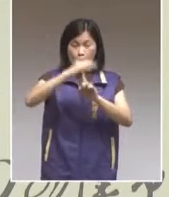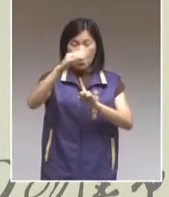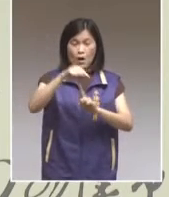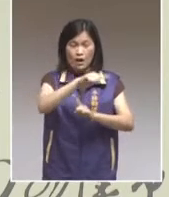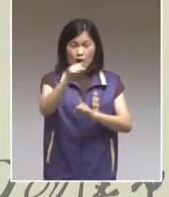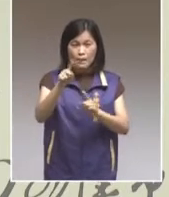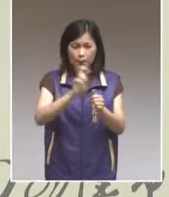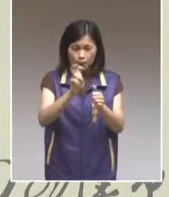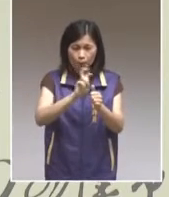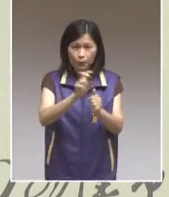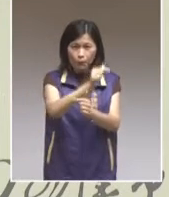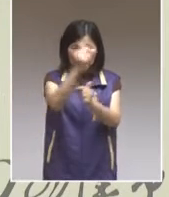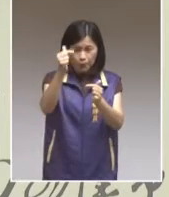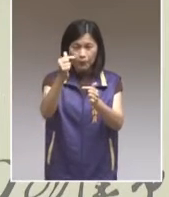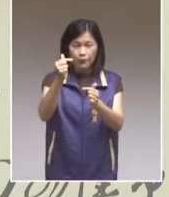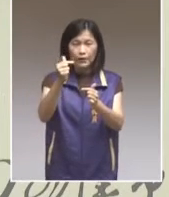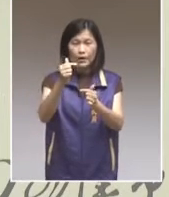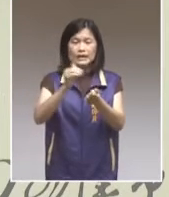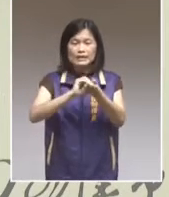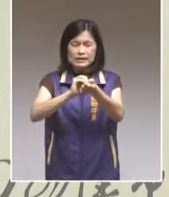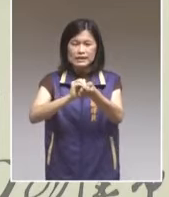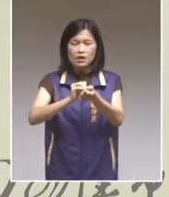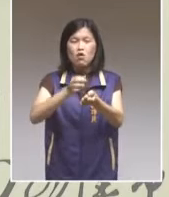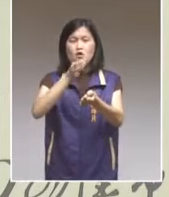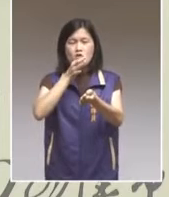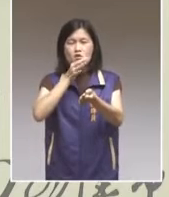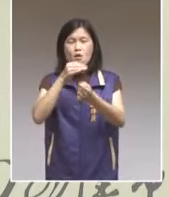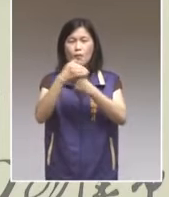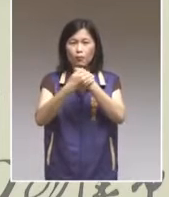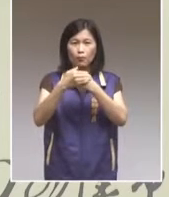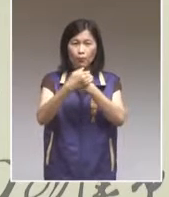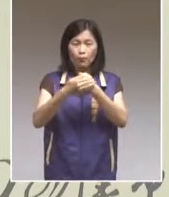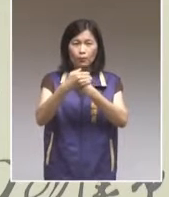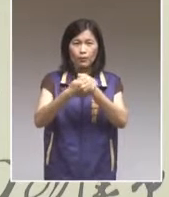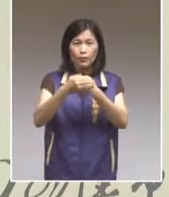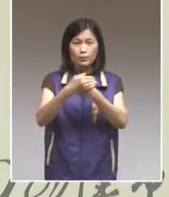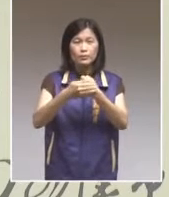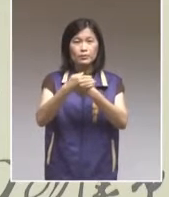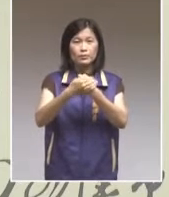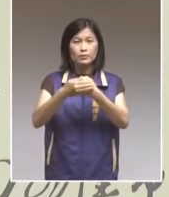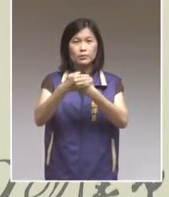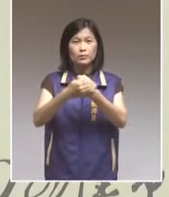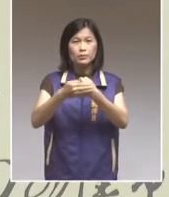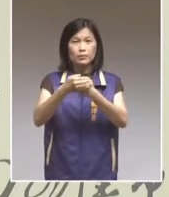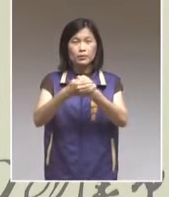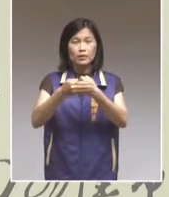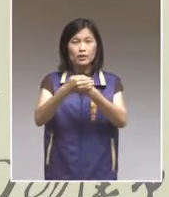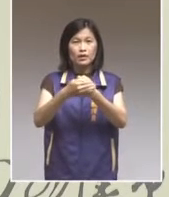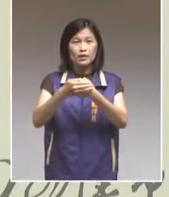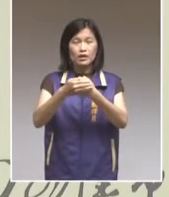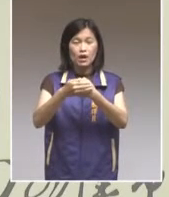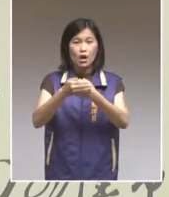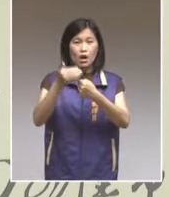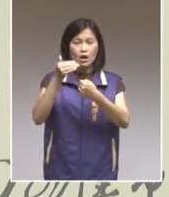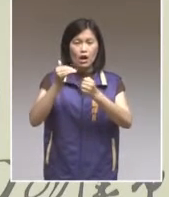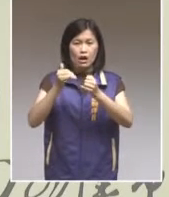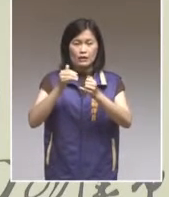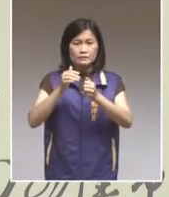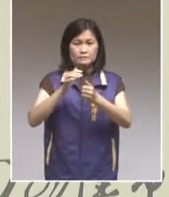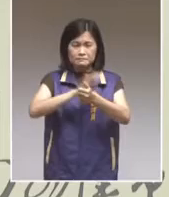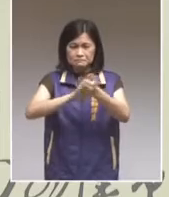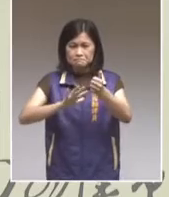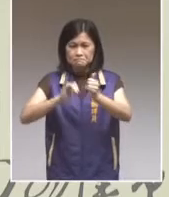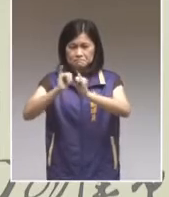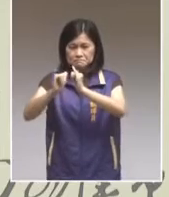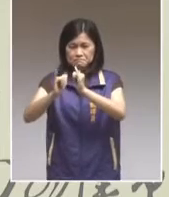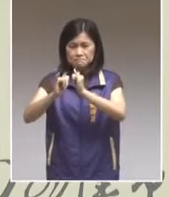医疗量能也能够确保，那这样我们就啊不会啊有什么啊。这个对于人民的健康啊造成重大的